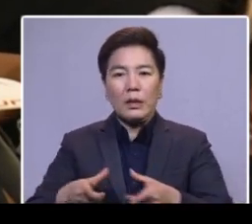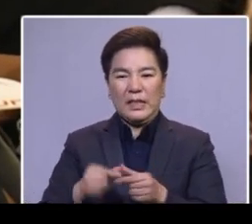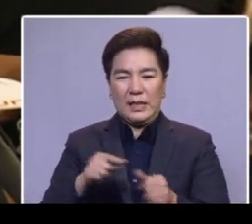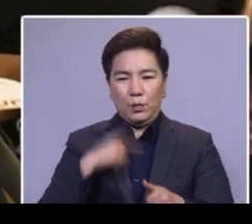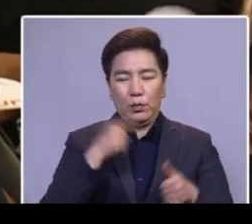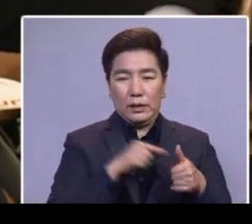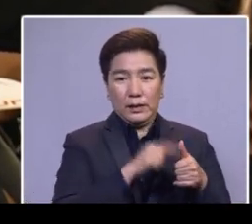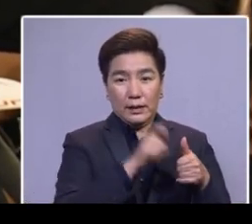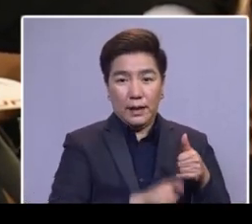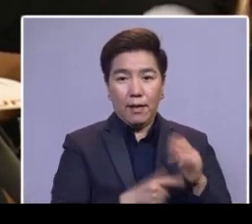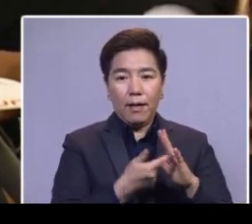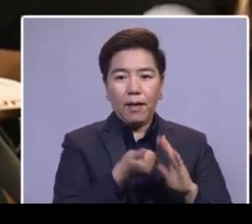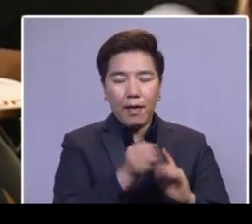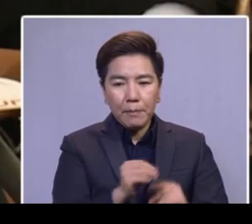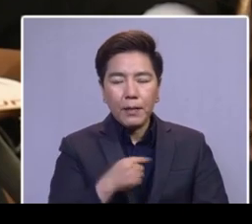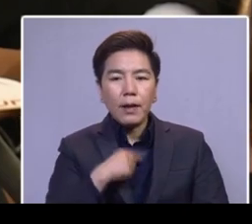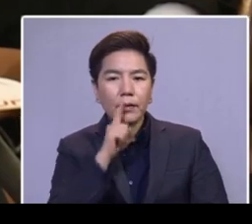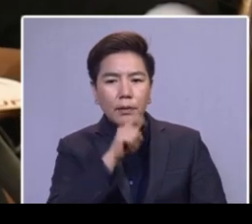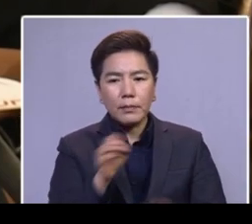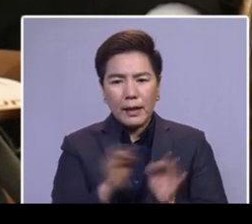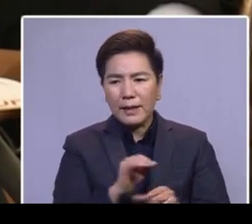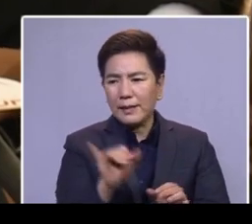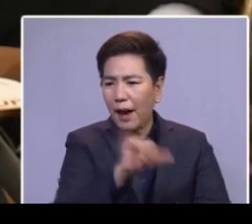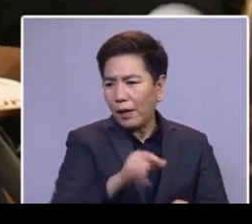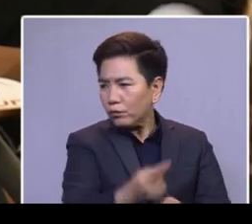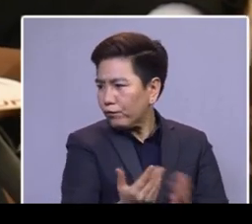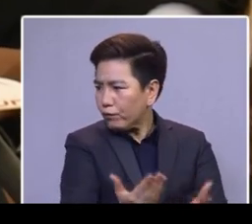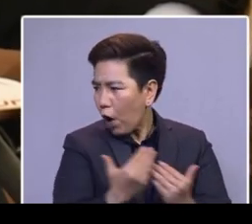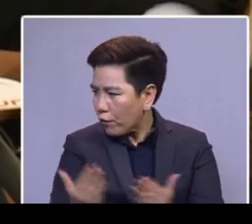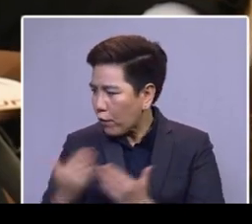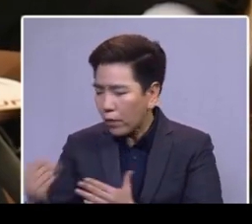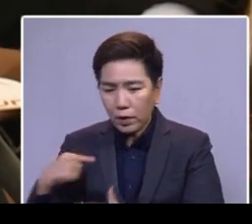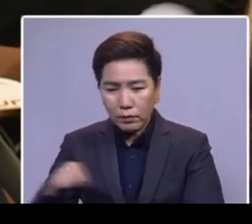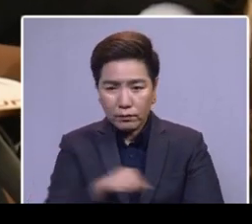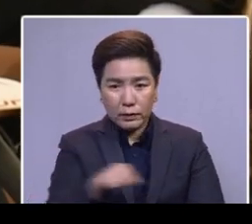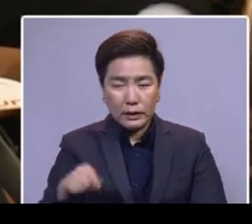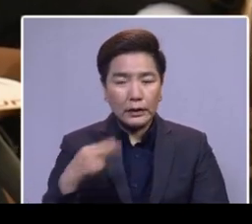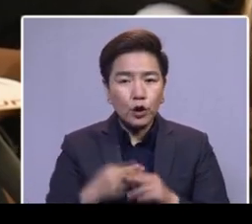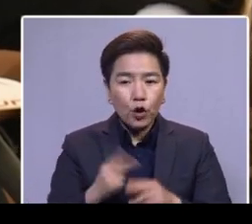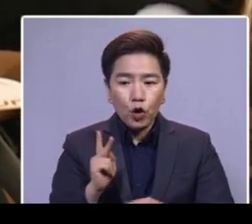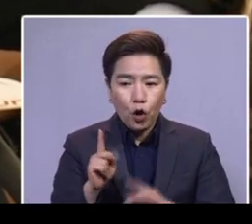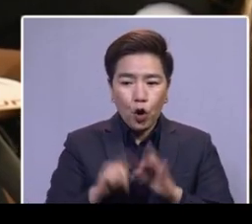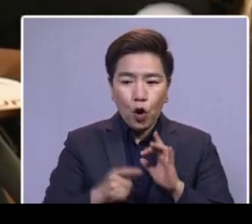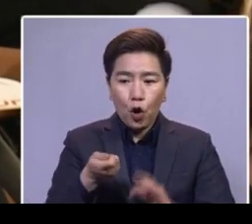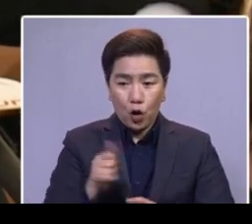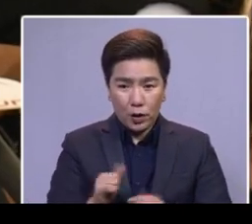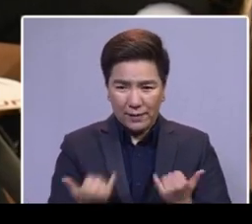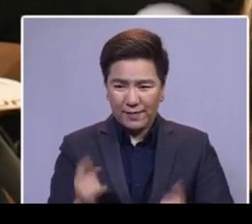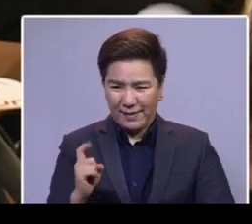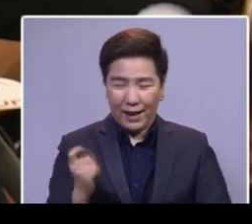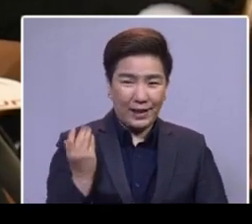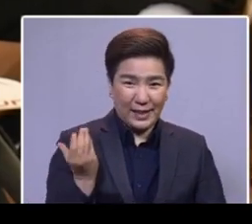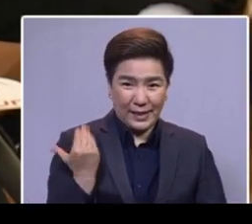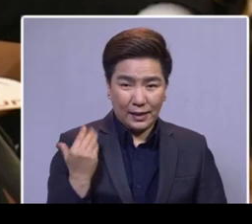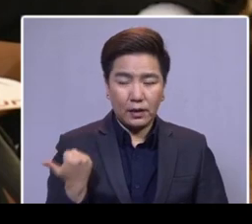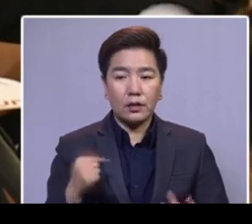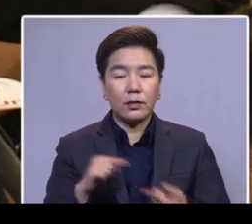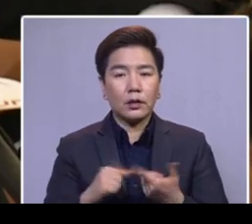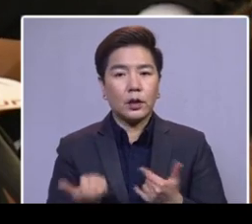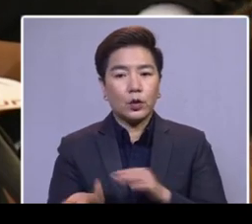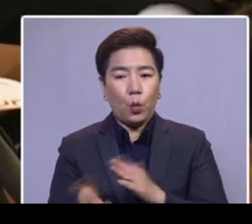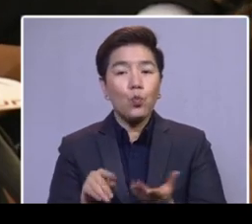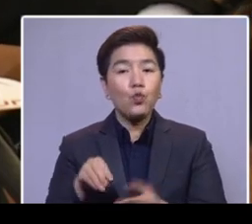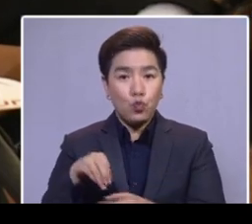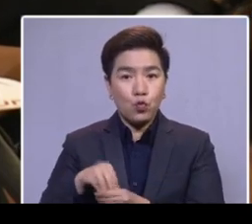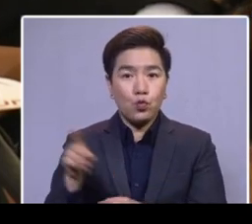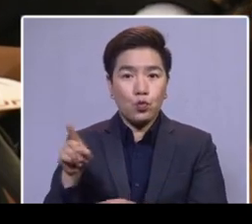เพื่อจะไปสอบถามแทนญาตินะคะเพราะว่าตอนนี้ในคดีของก้อยศพรายล่าสุดเนี่ยค่ะตอนนี้ศพ